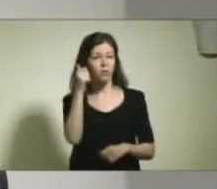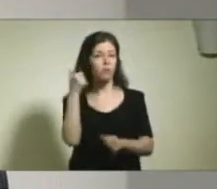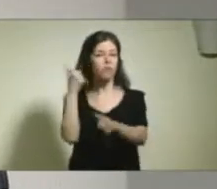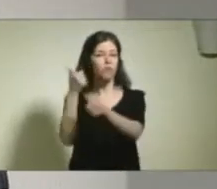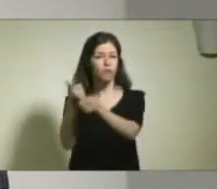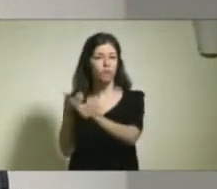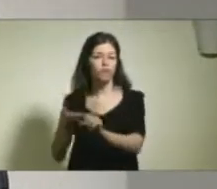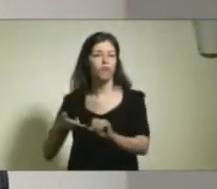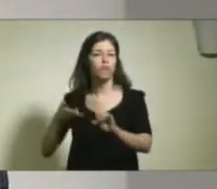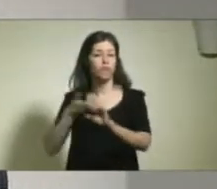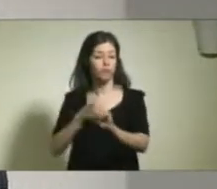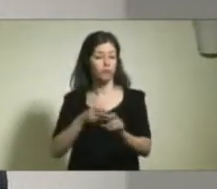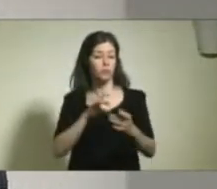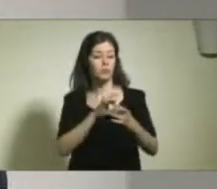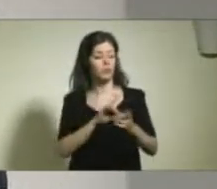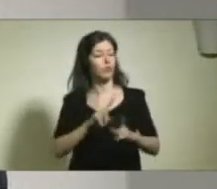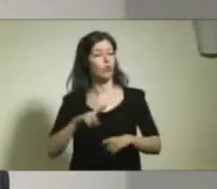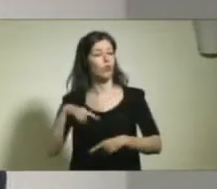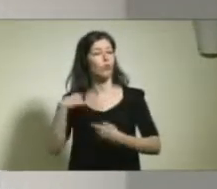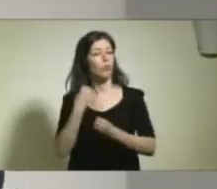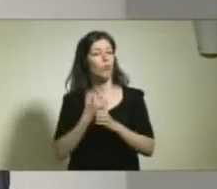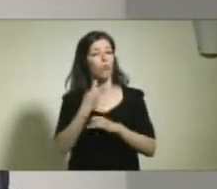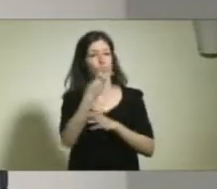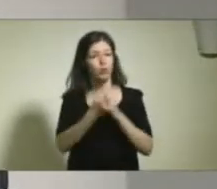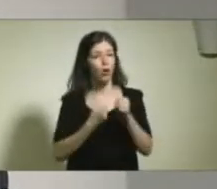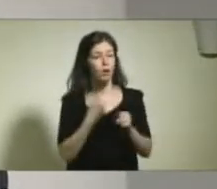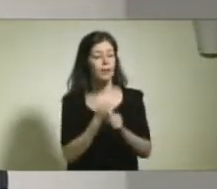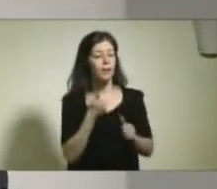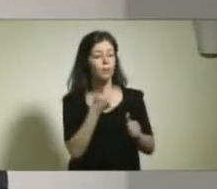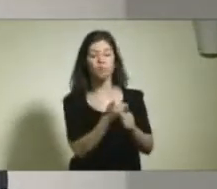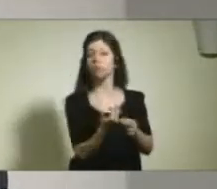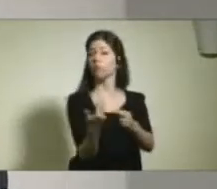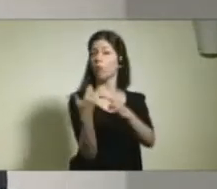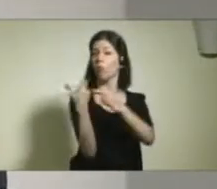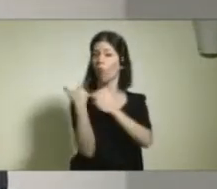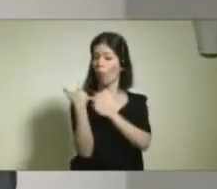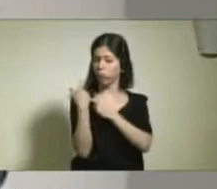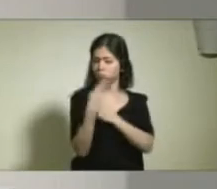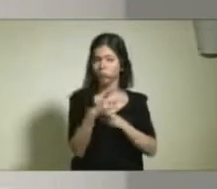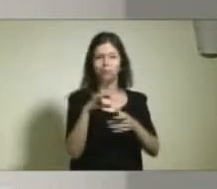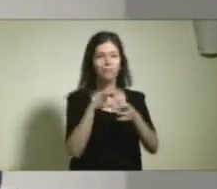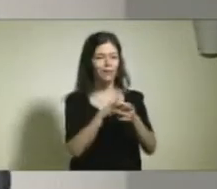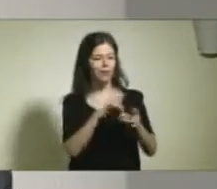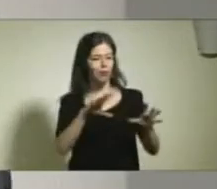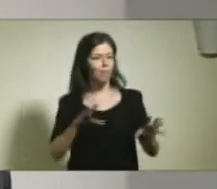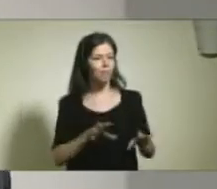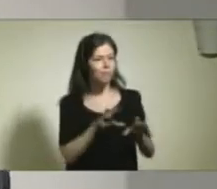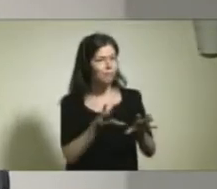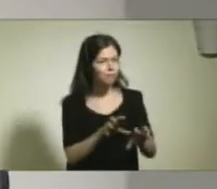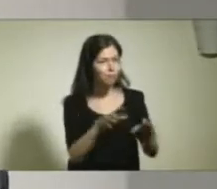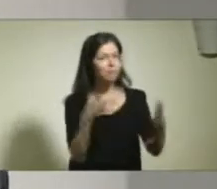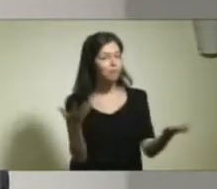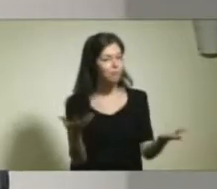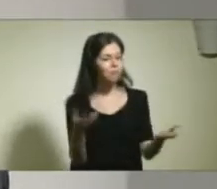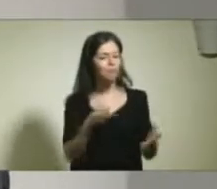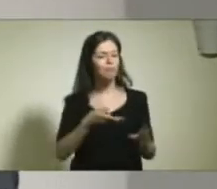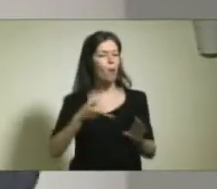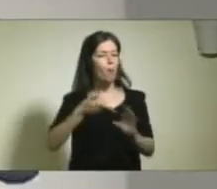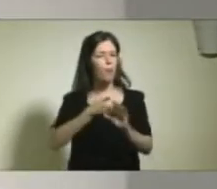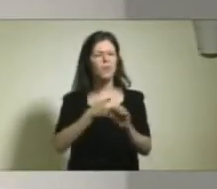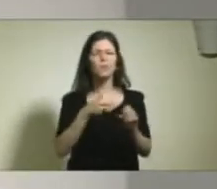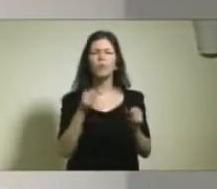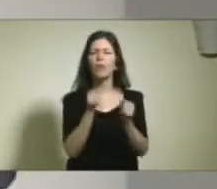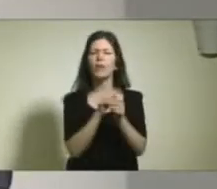là, syndicalement depuis plusieurs années, joue un rôle à l'intérieur de son syndicat, a participé entre autres avec le syndicat Sud